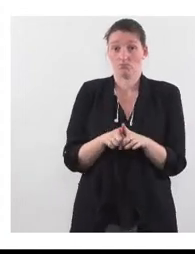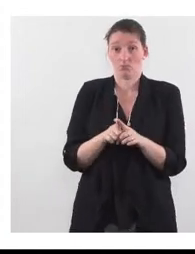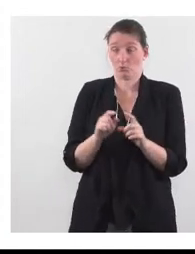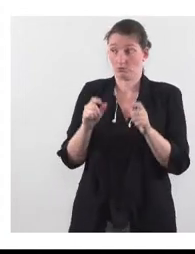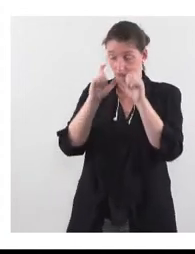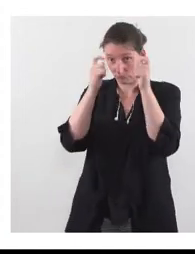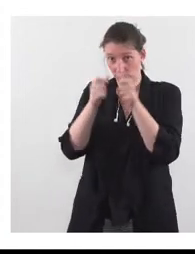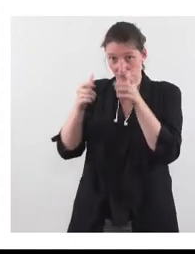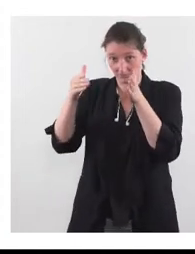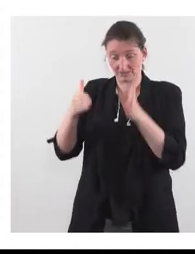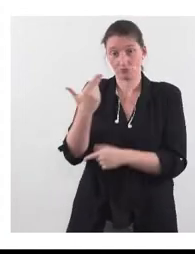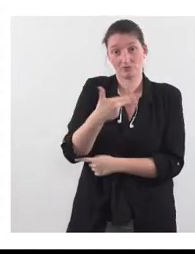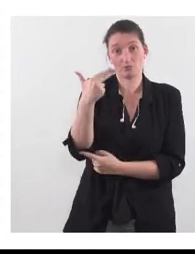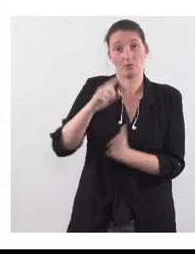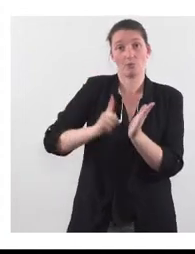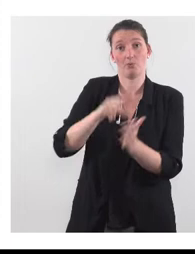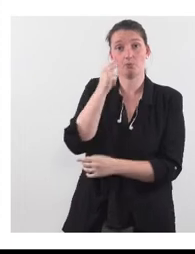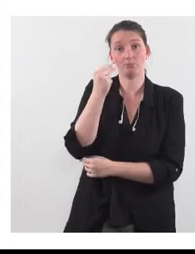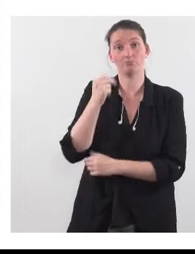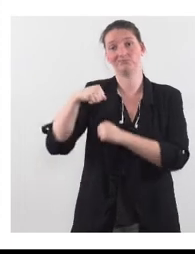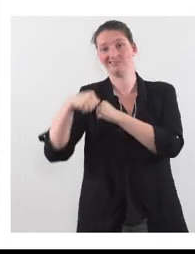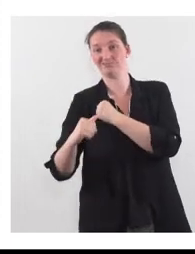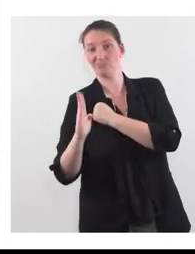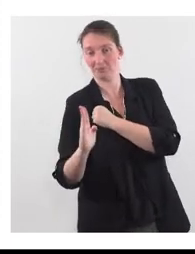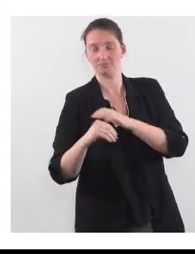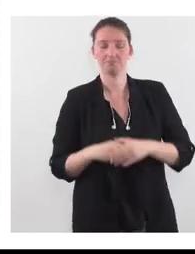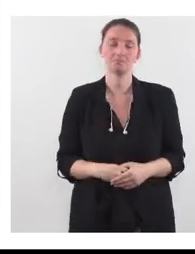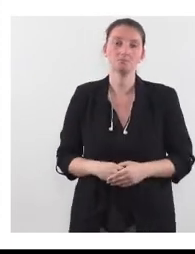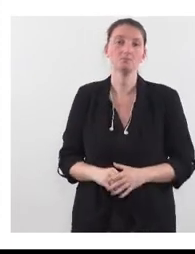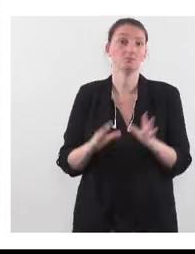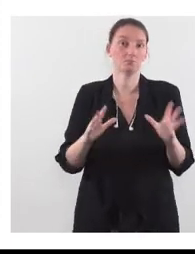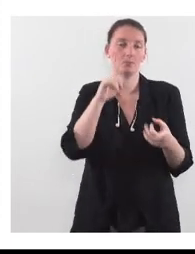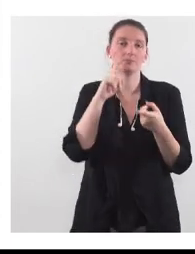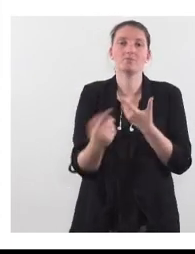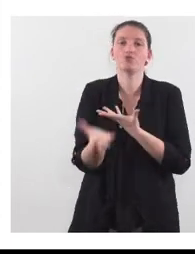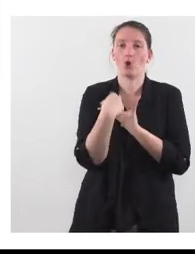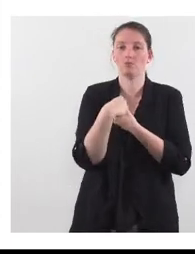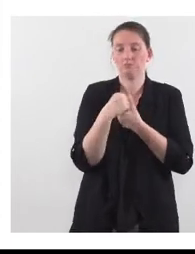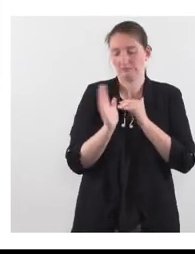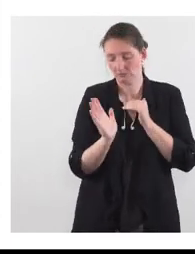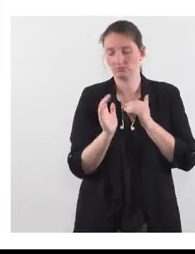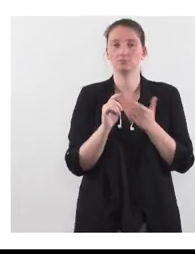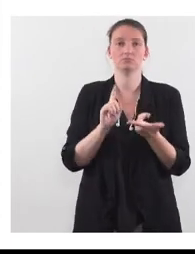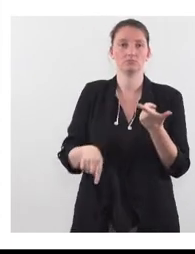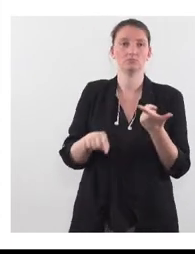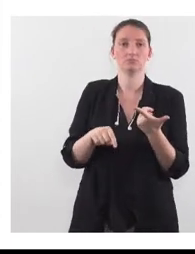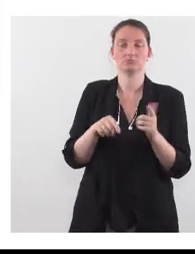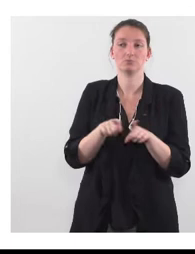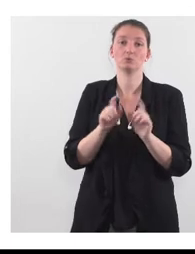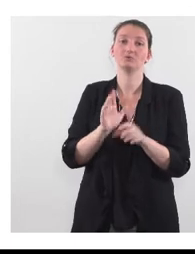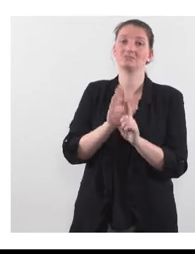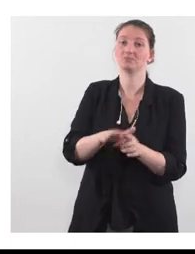institution nationale des droits humains de type B. À l'exception du genre et à l'exception des discriminations sur base de la